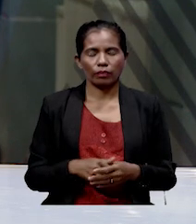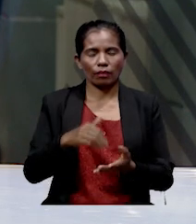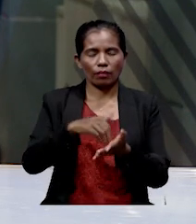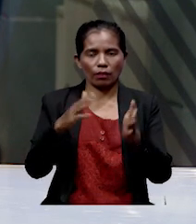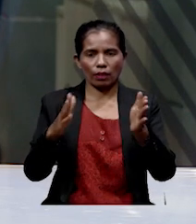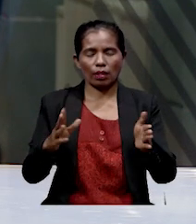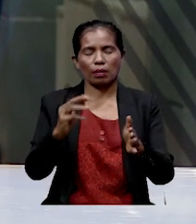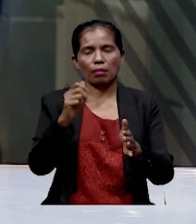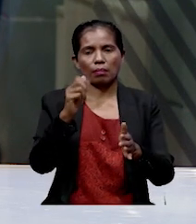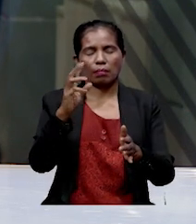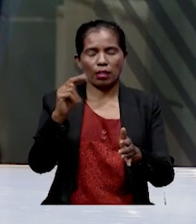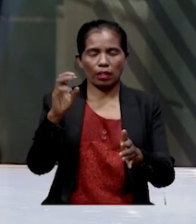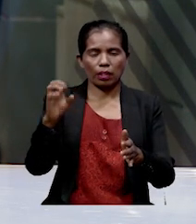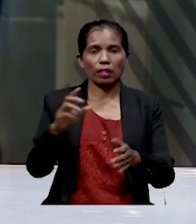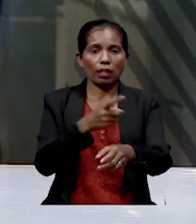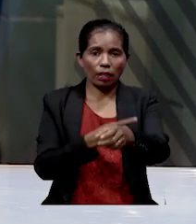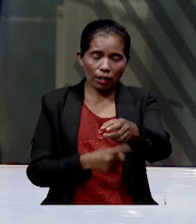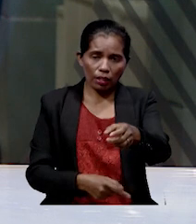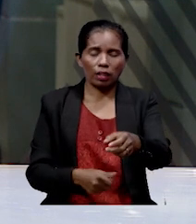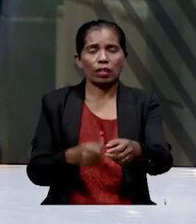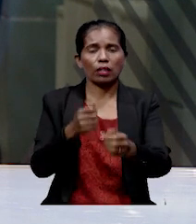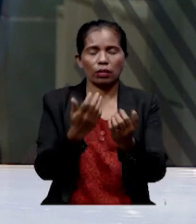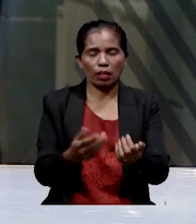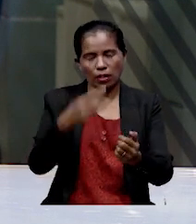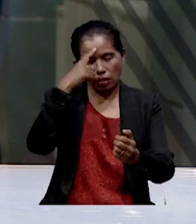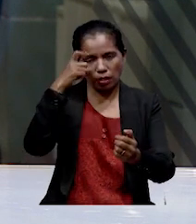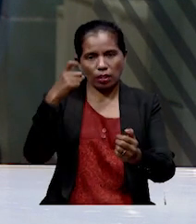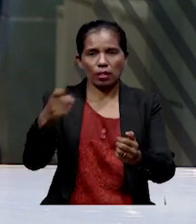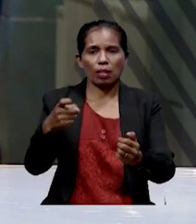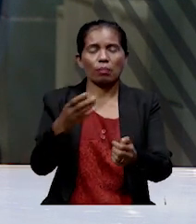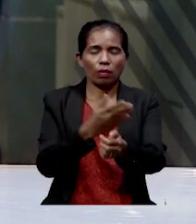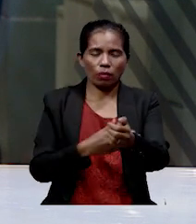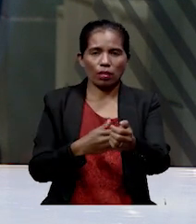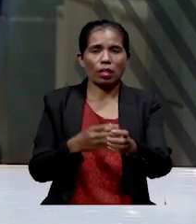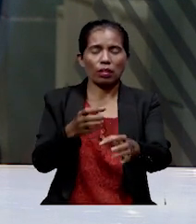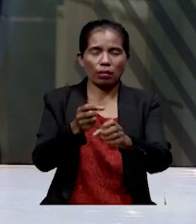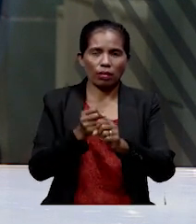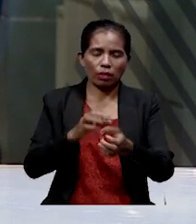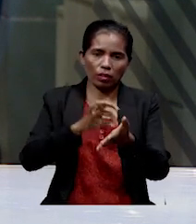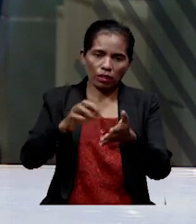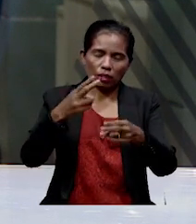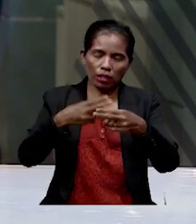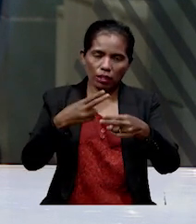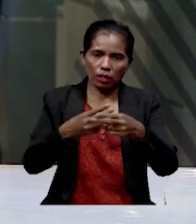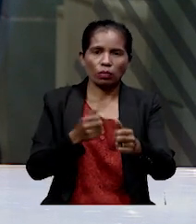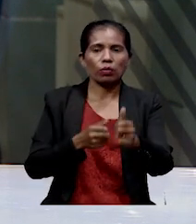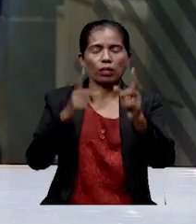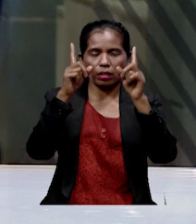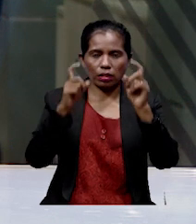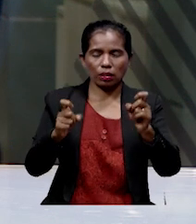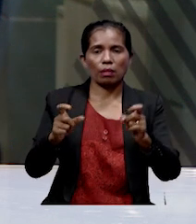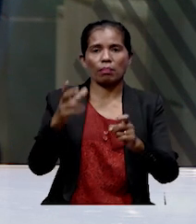Estudante mana ida kane grave ia parte limang tamba besikoa bainhir hada malu atau resista naran tu rezame liang